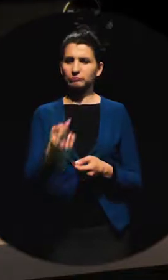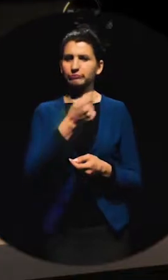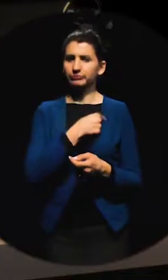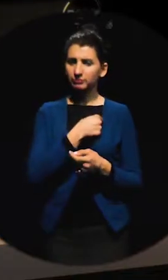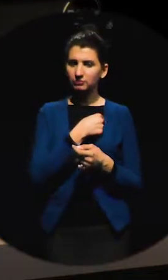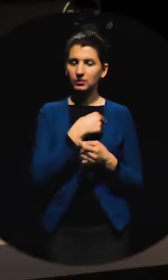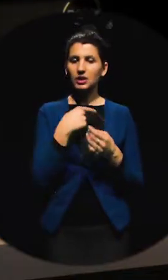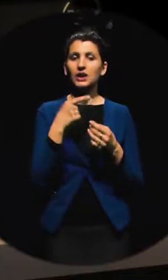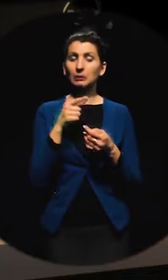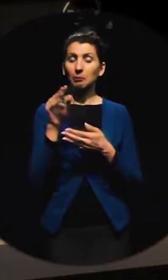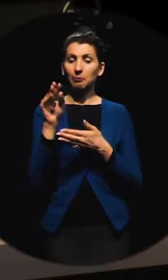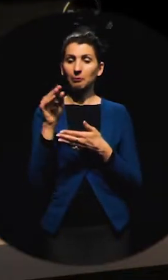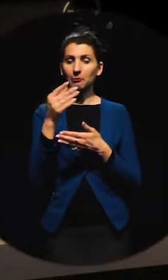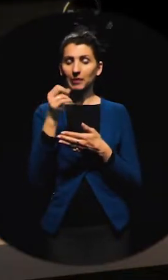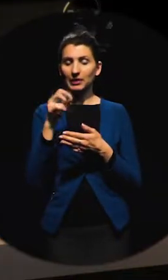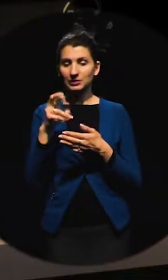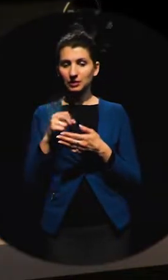ta petycja